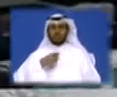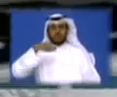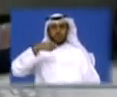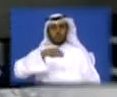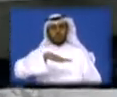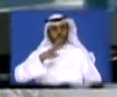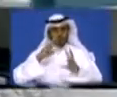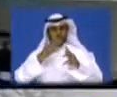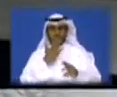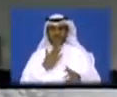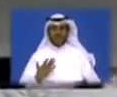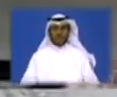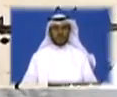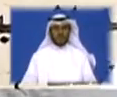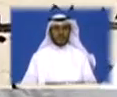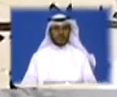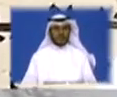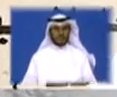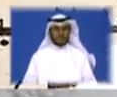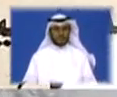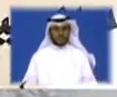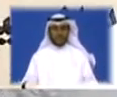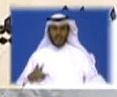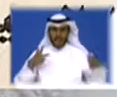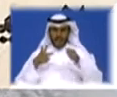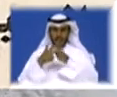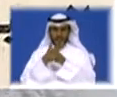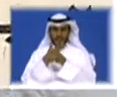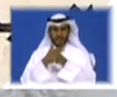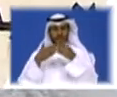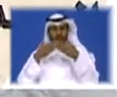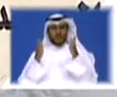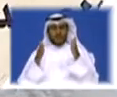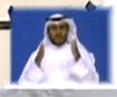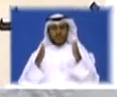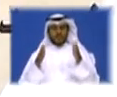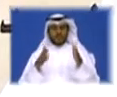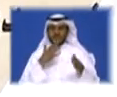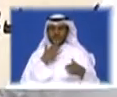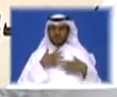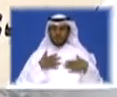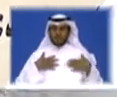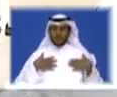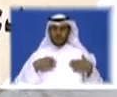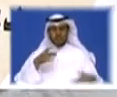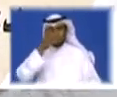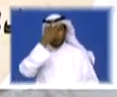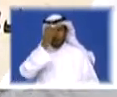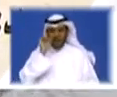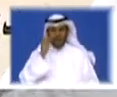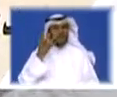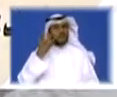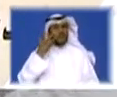امتداد أرض الكويت. افتتاح مركز عبد الكريم السعيد للأمراض الجلدية في منطقة